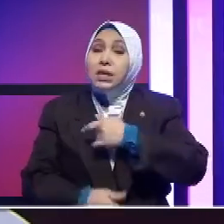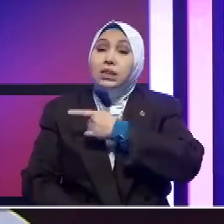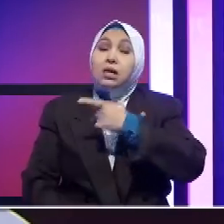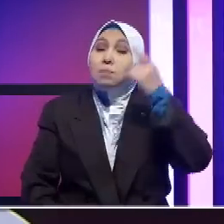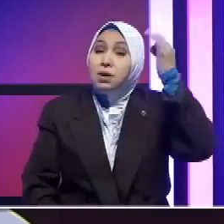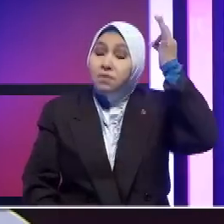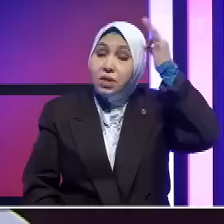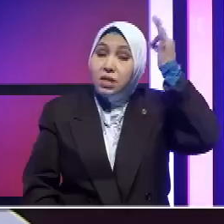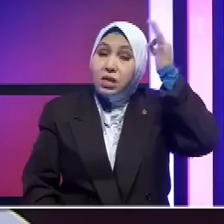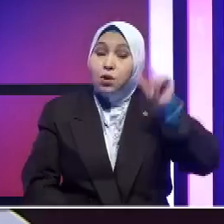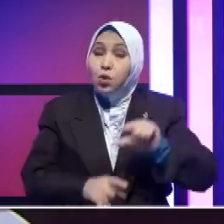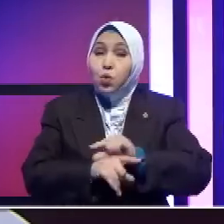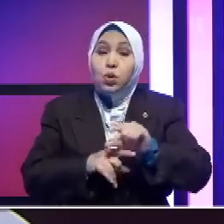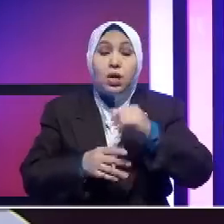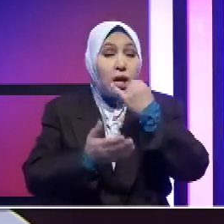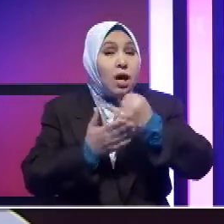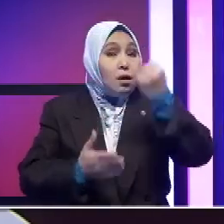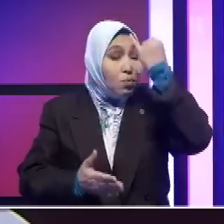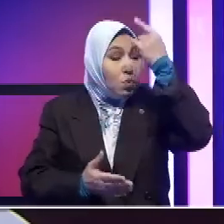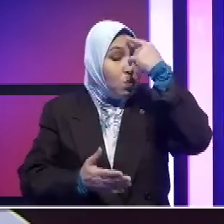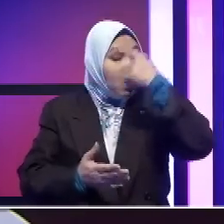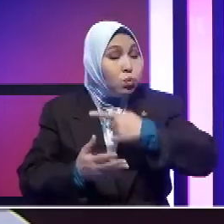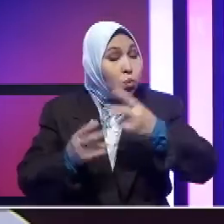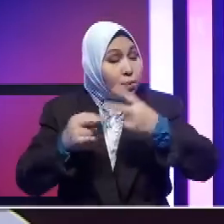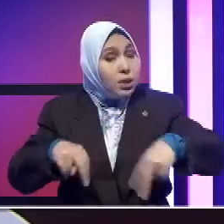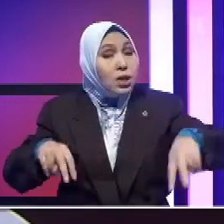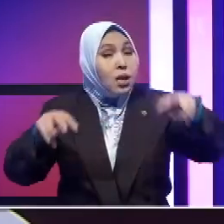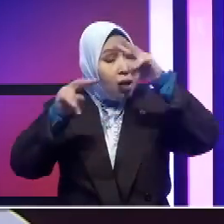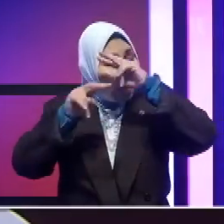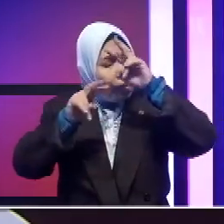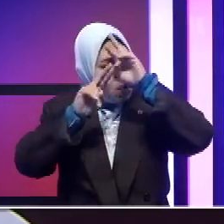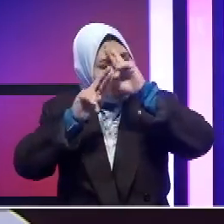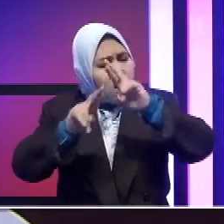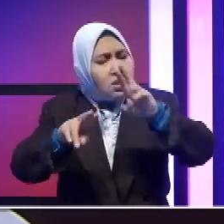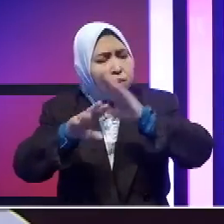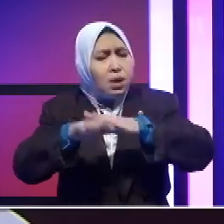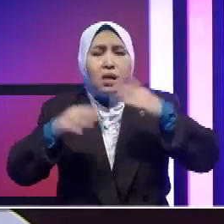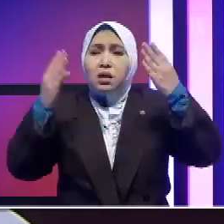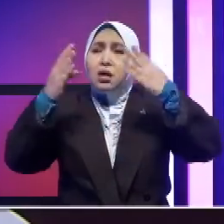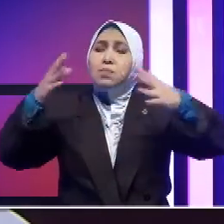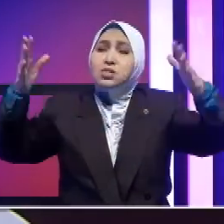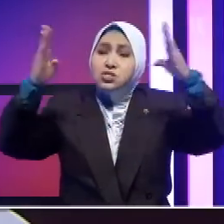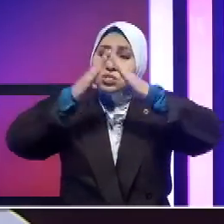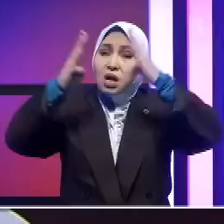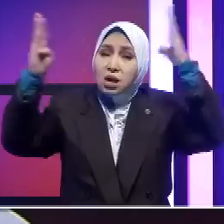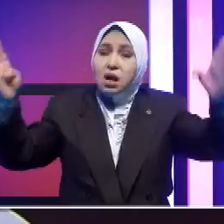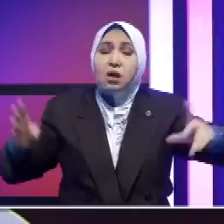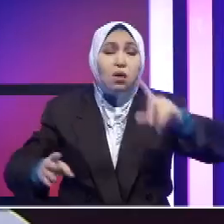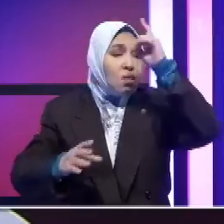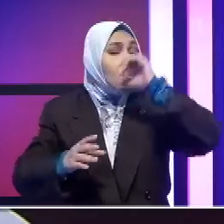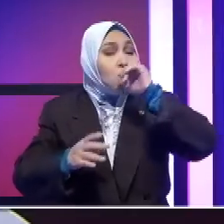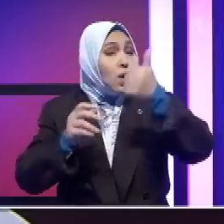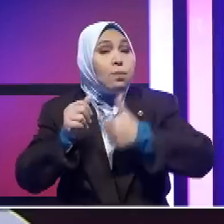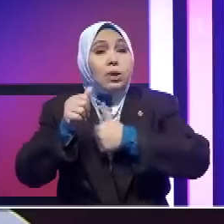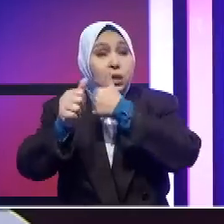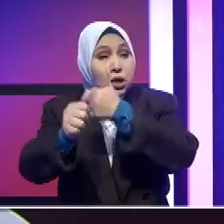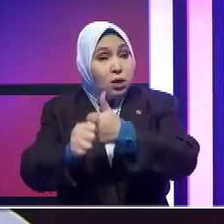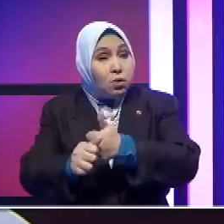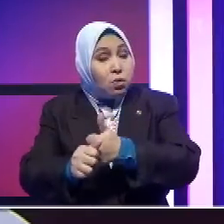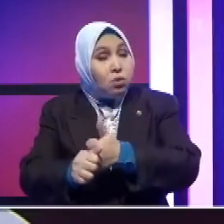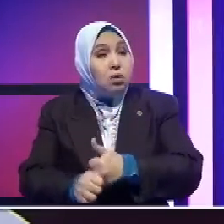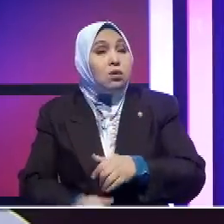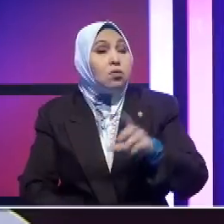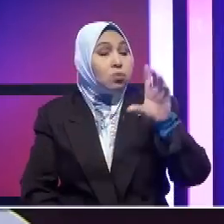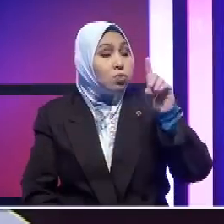ya, menggunakan ilmu untuk menghargai kepada kebesaran Allah, bukannya mengikut kepada dal. Nah, dal